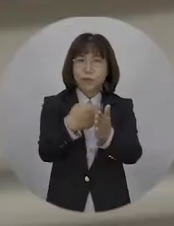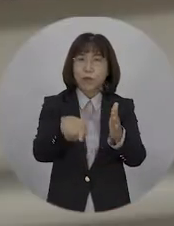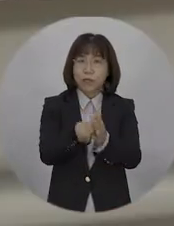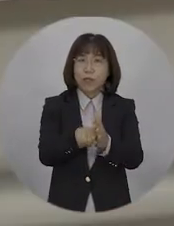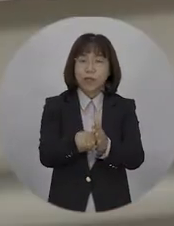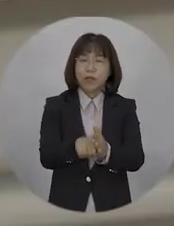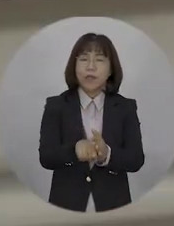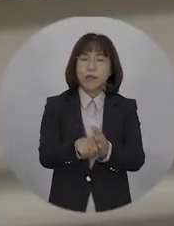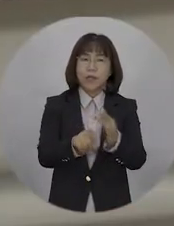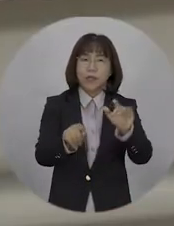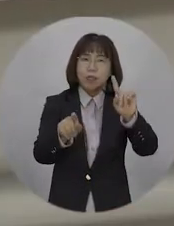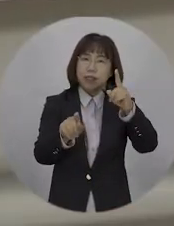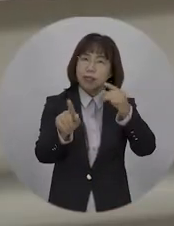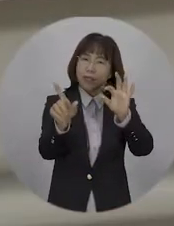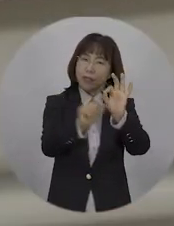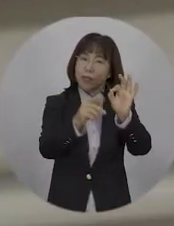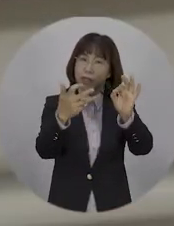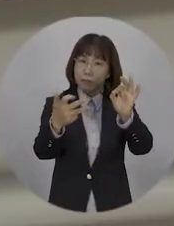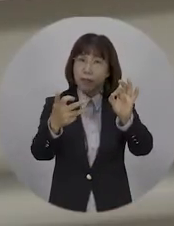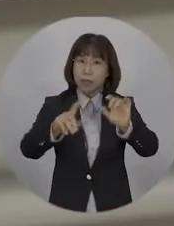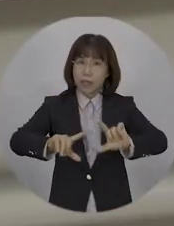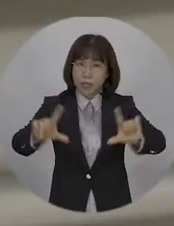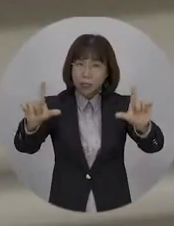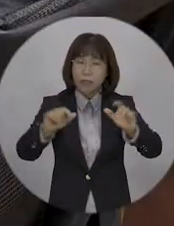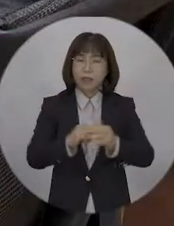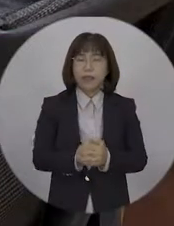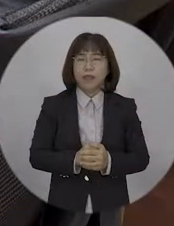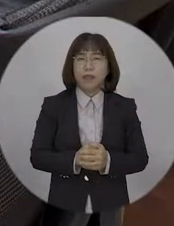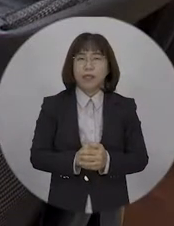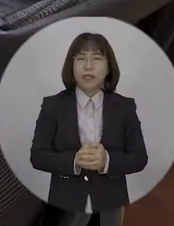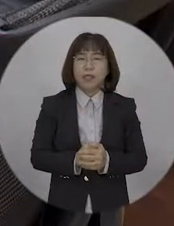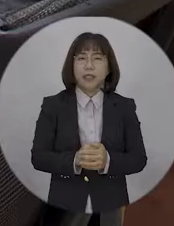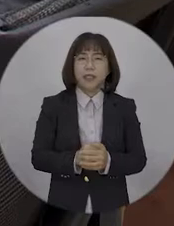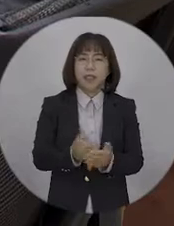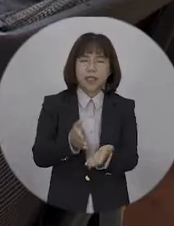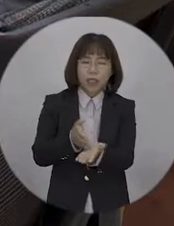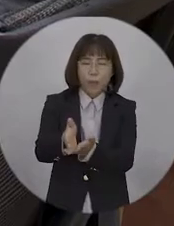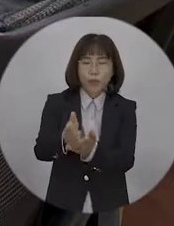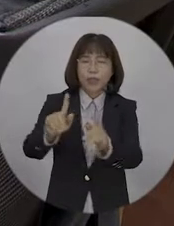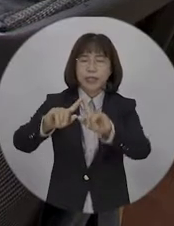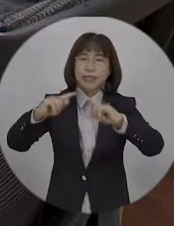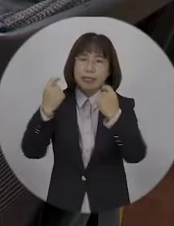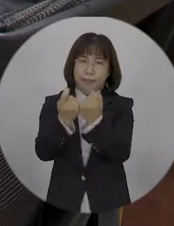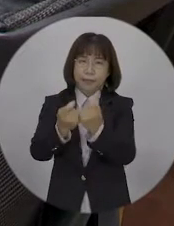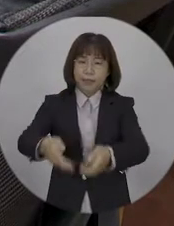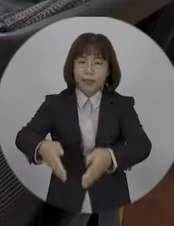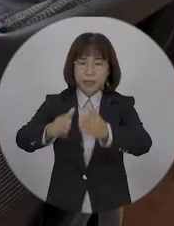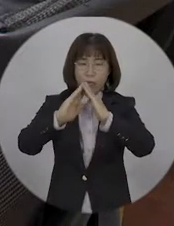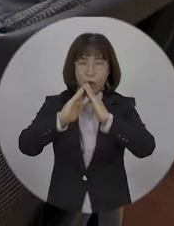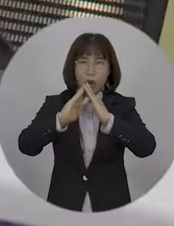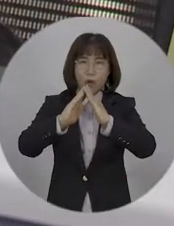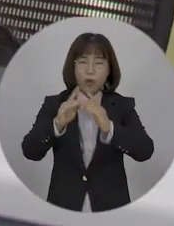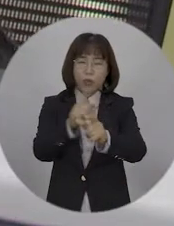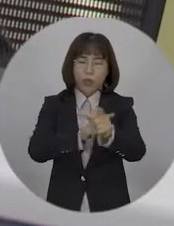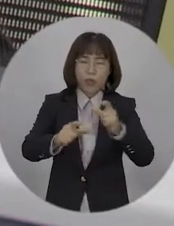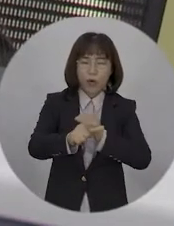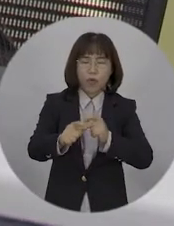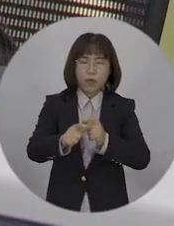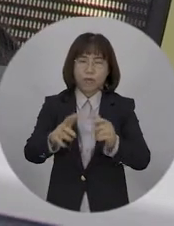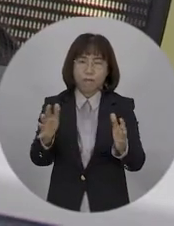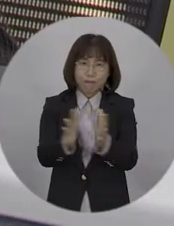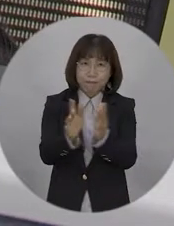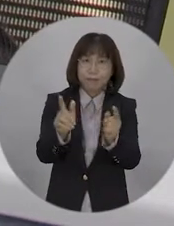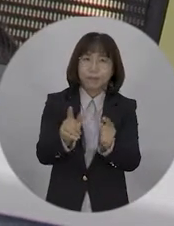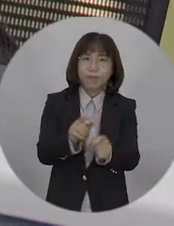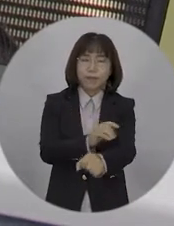지난 18일 정규인력 5명을 배치한 코로나19 재택치료 전담 TF팀을 구성하고 본격적인 운영에 들어가는